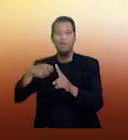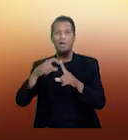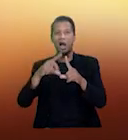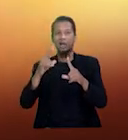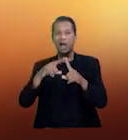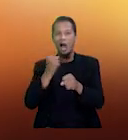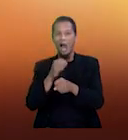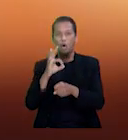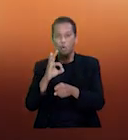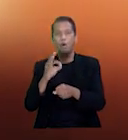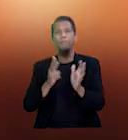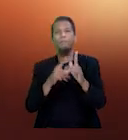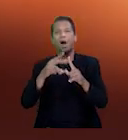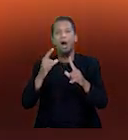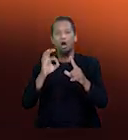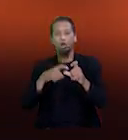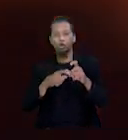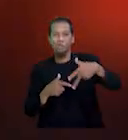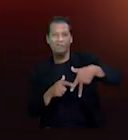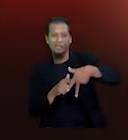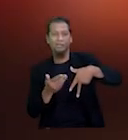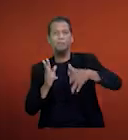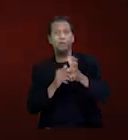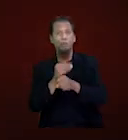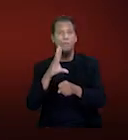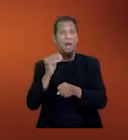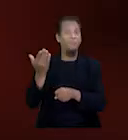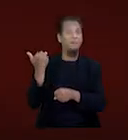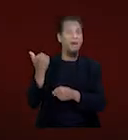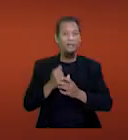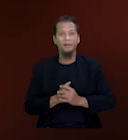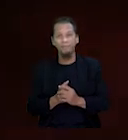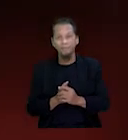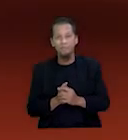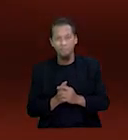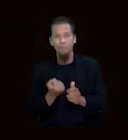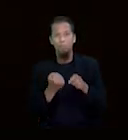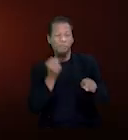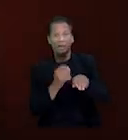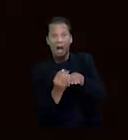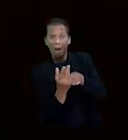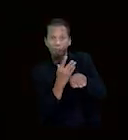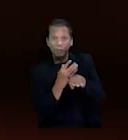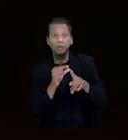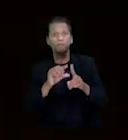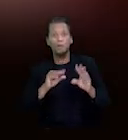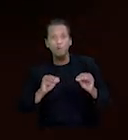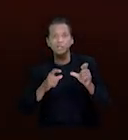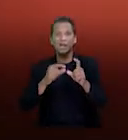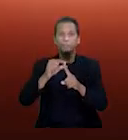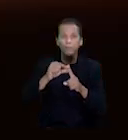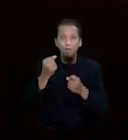kabupaten Maros Sulawesi Selatan Minggu malam dengan cepat api melahap minibus membuat panik petugas SPBU dan juga pengendara yang